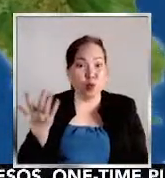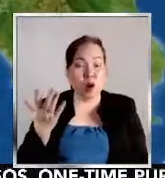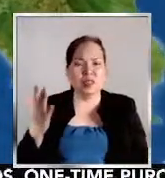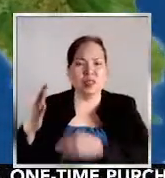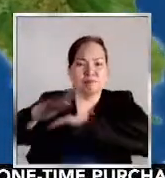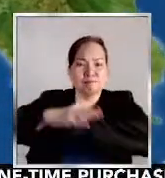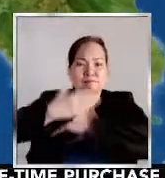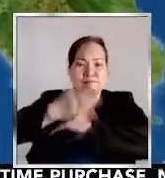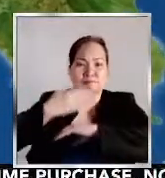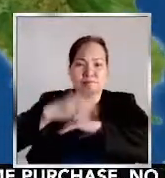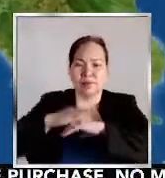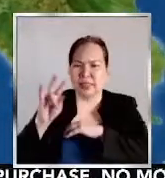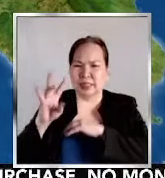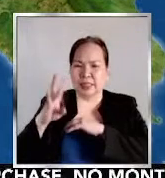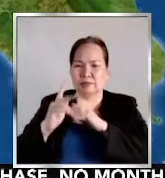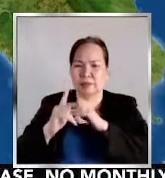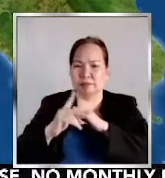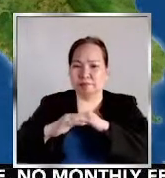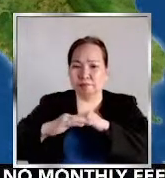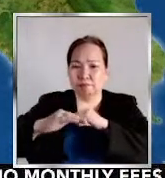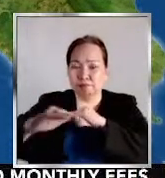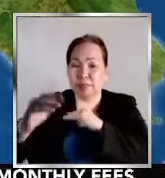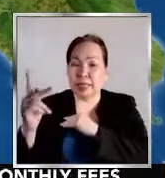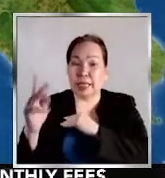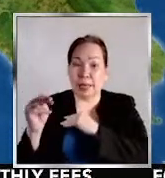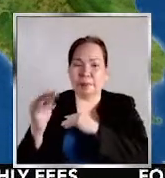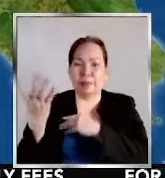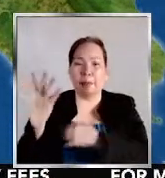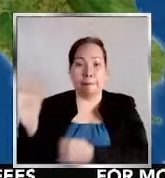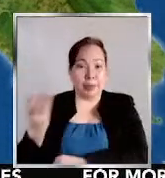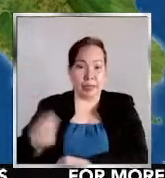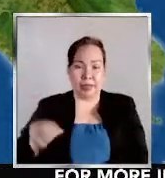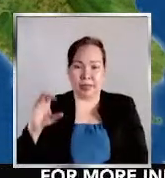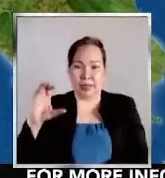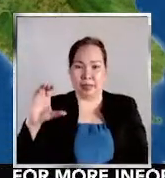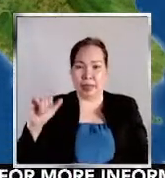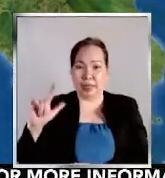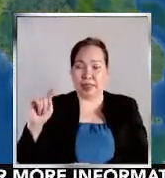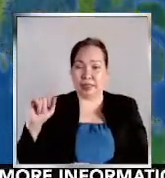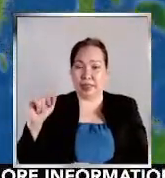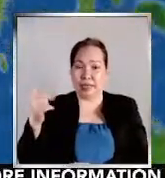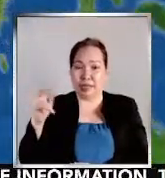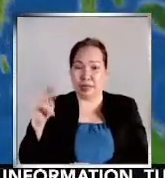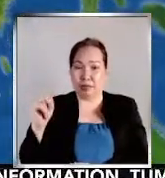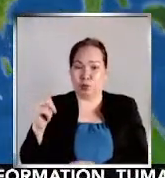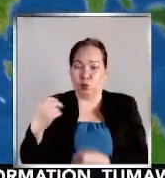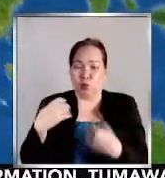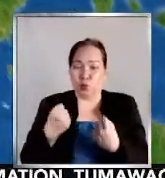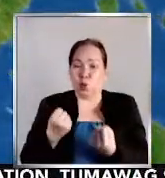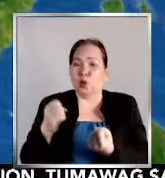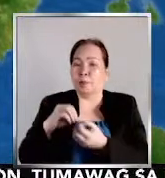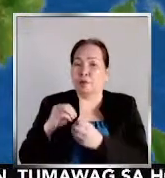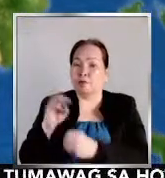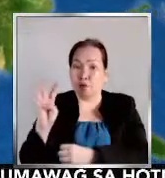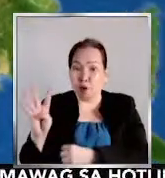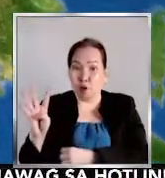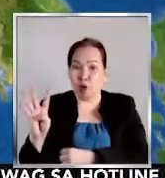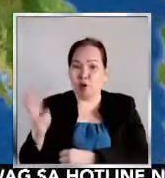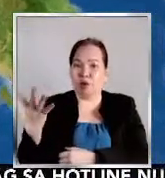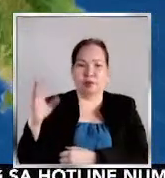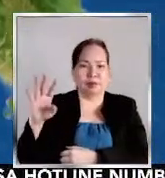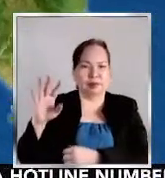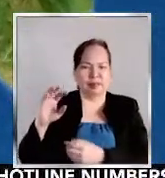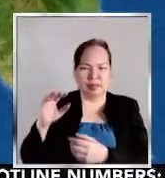malapit sa Kalatagan, Batangas. Intensity 4 ang naramdamang pagyanig doon pati na sa Balayan, Tuy, Nasugbu, Mabini, Lemery